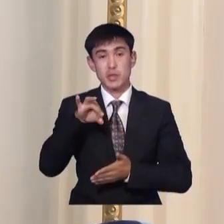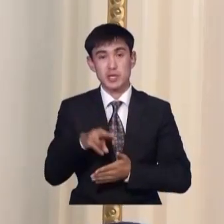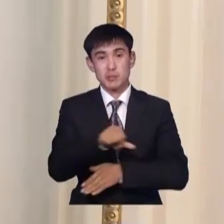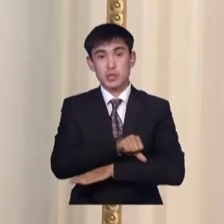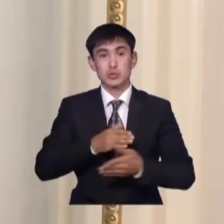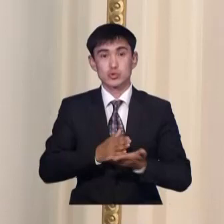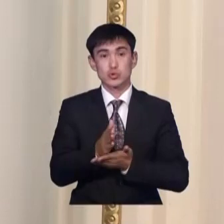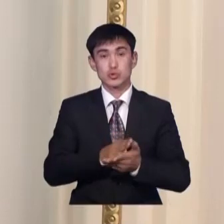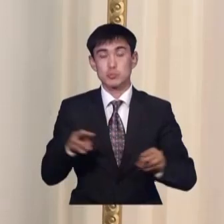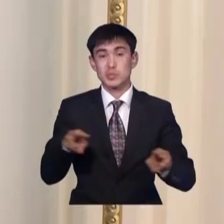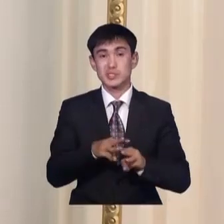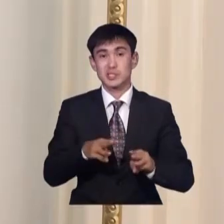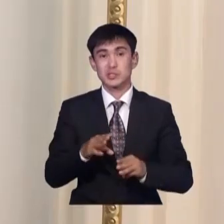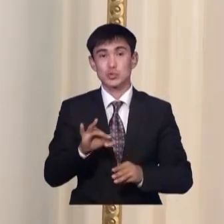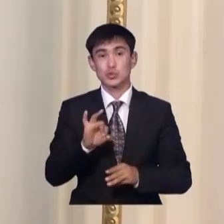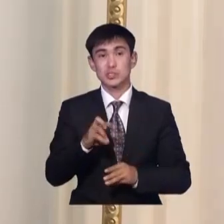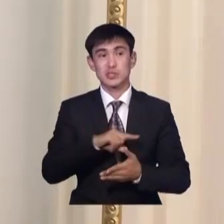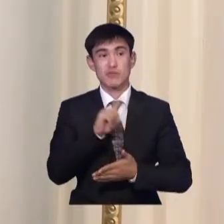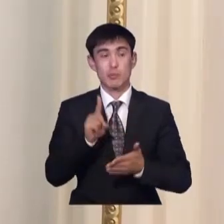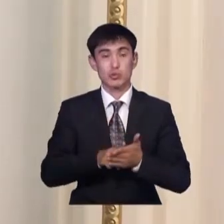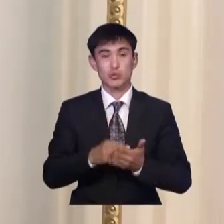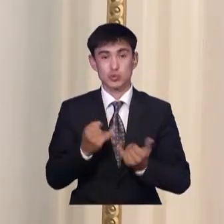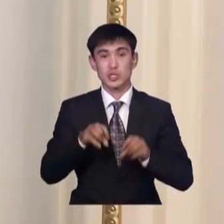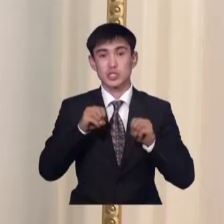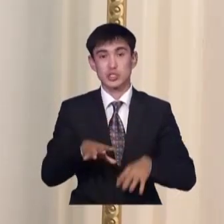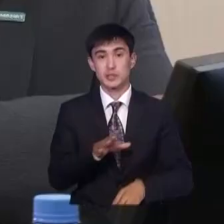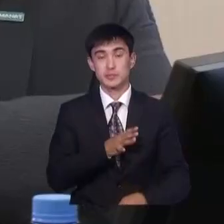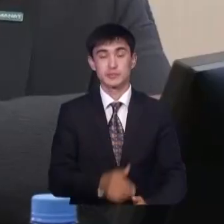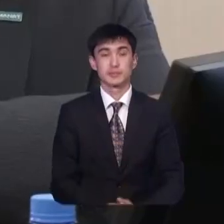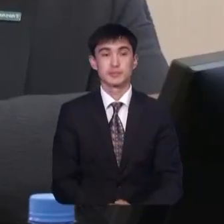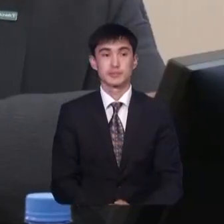пограничной службой и Министерством юстиции вопросы уже решены.